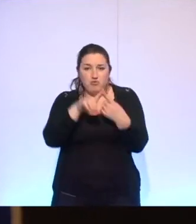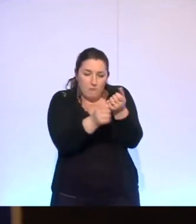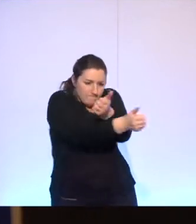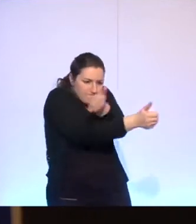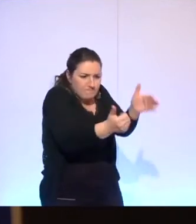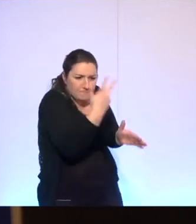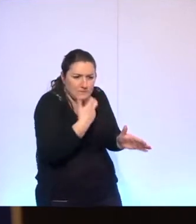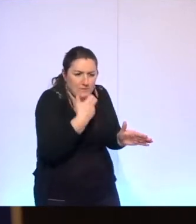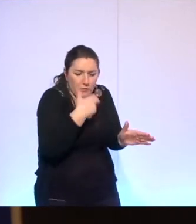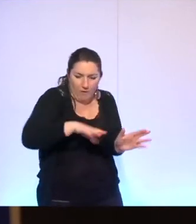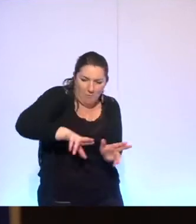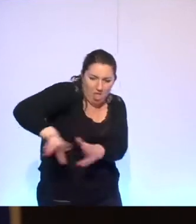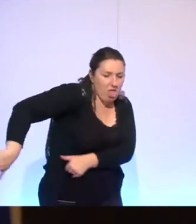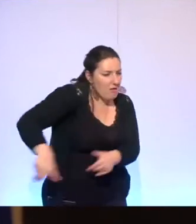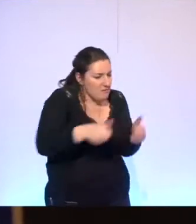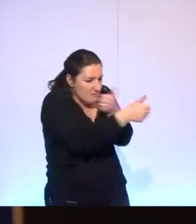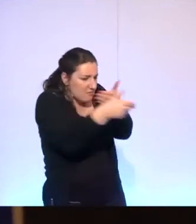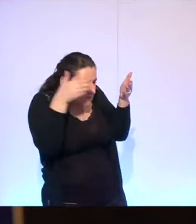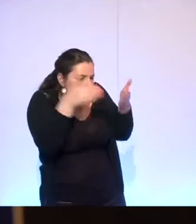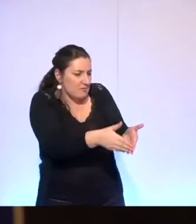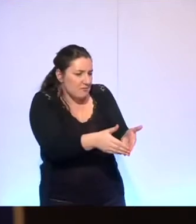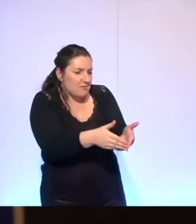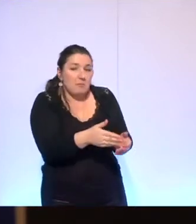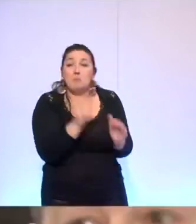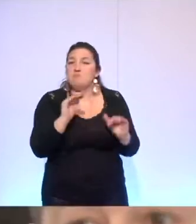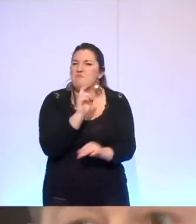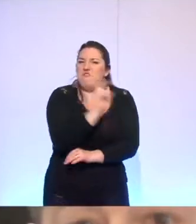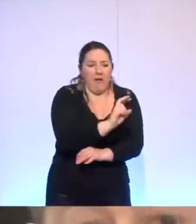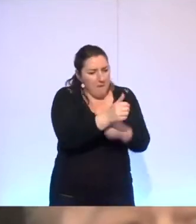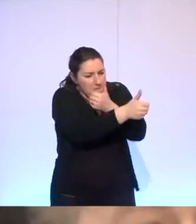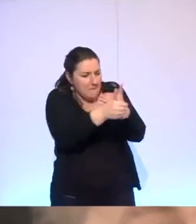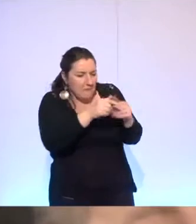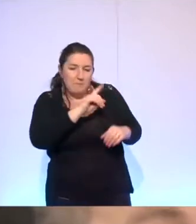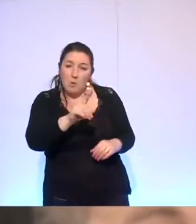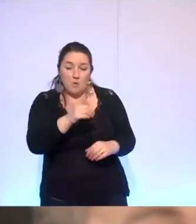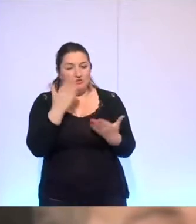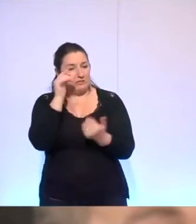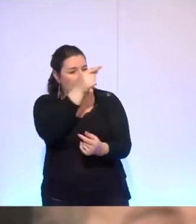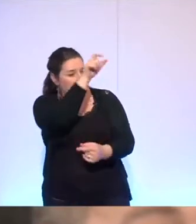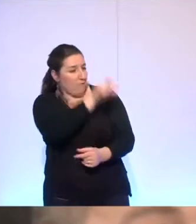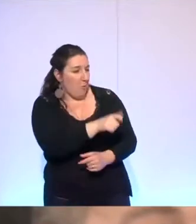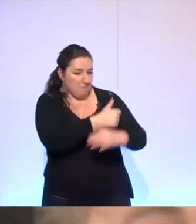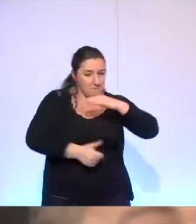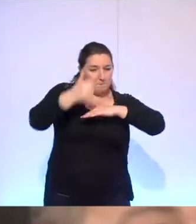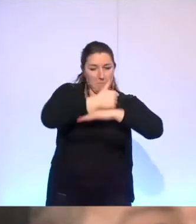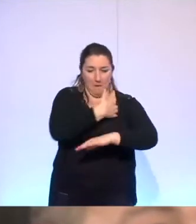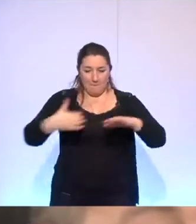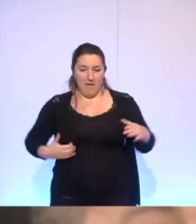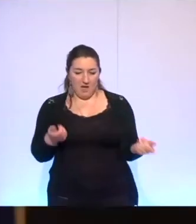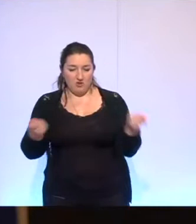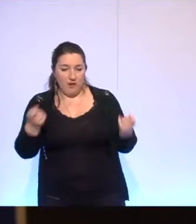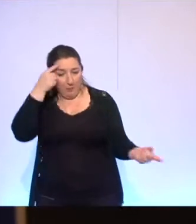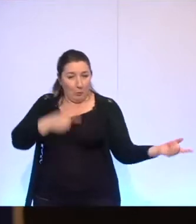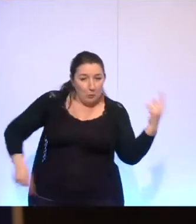de grenobloises et de grenoblois, fût-elle seulement verte, mais bien le maire de tous, sans rejet ni